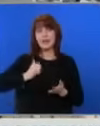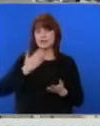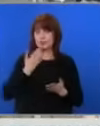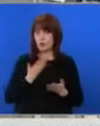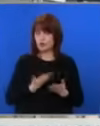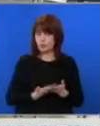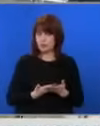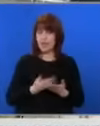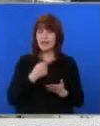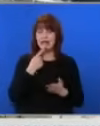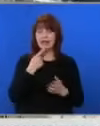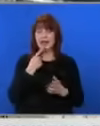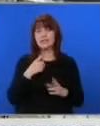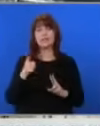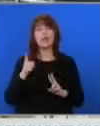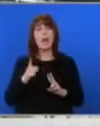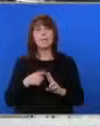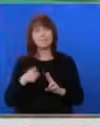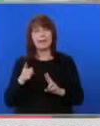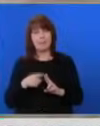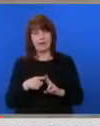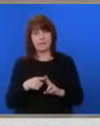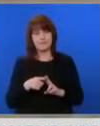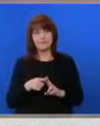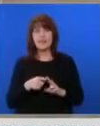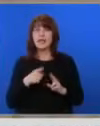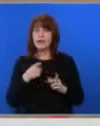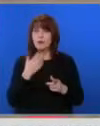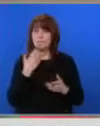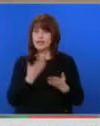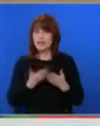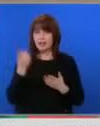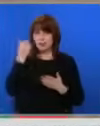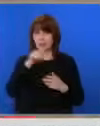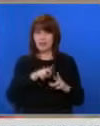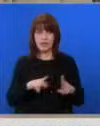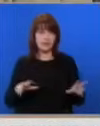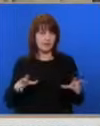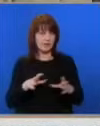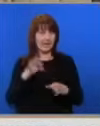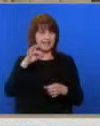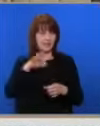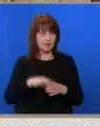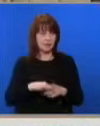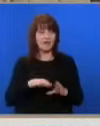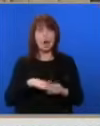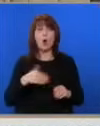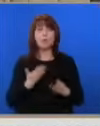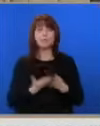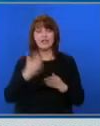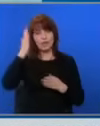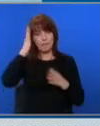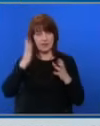ППДБ в разпространена до медиите позиция. Ето защо предлагат утре Народното събрание да гласува оставката на